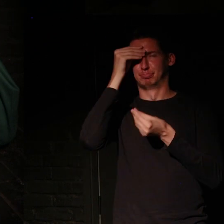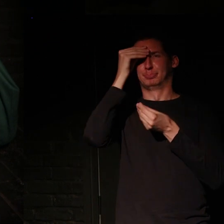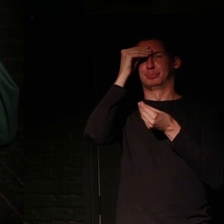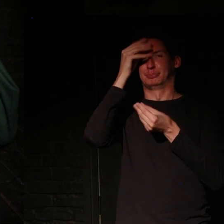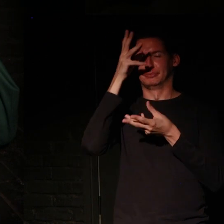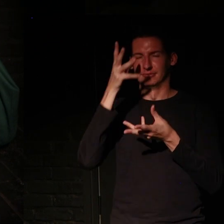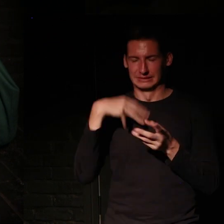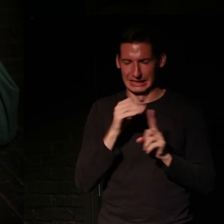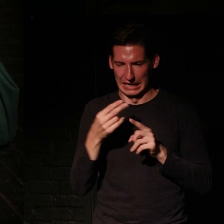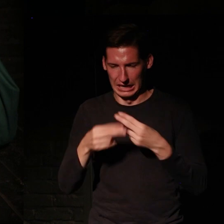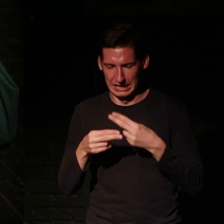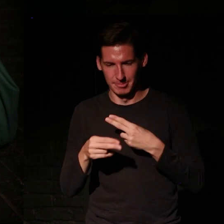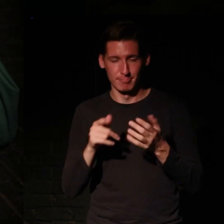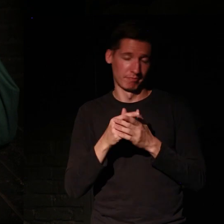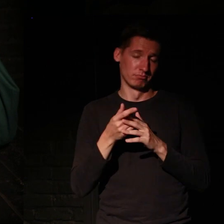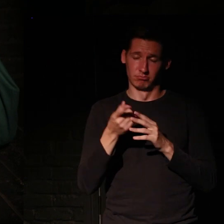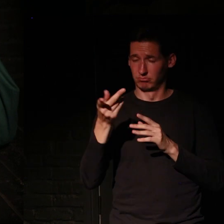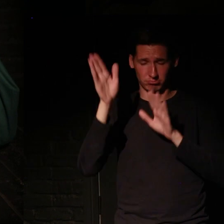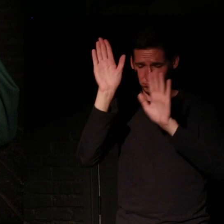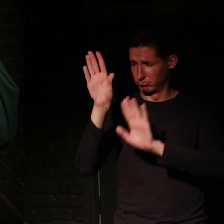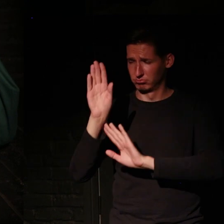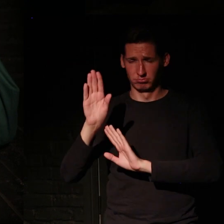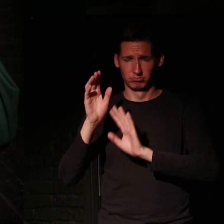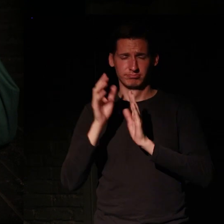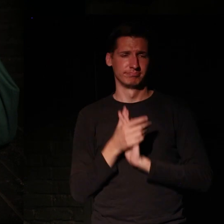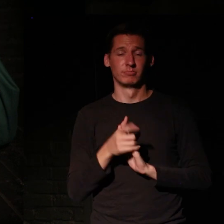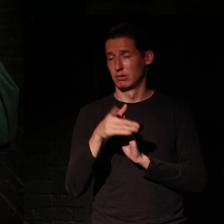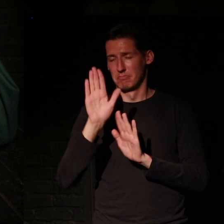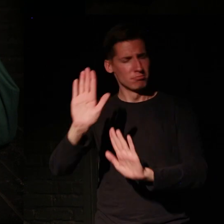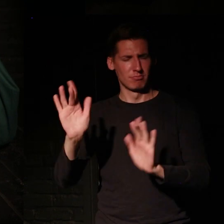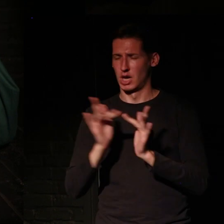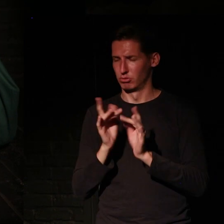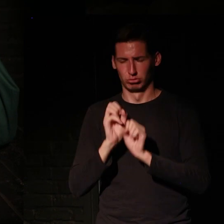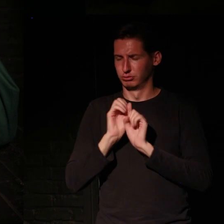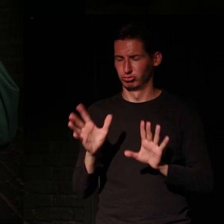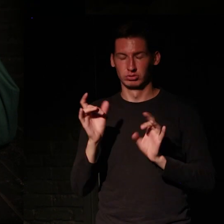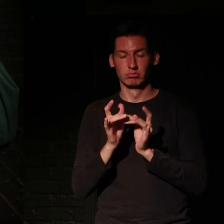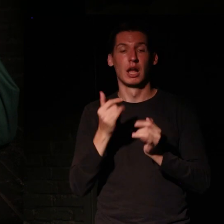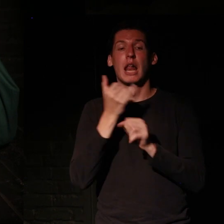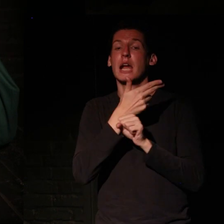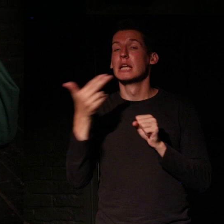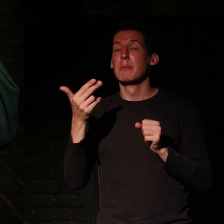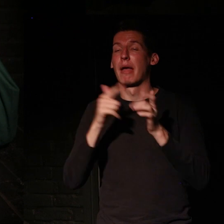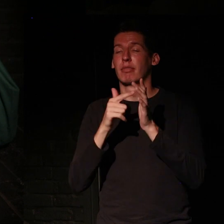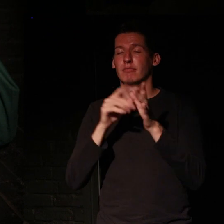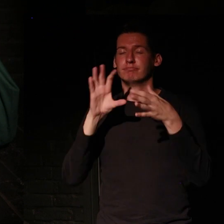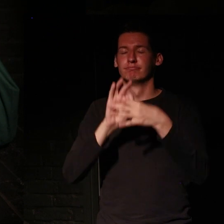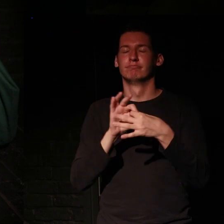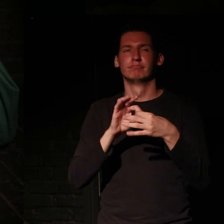tego komentarza. Oczywiście ma pan rację, jeśli chodzi o pokazanie